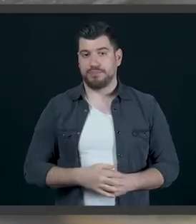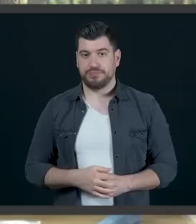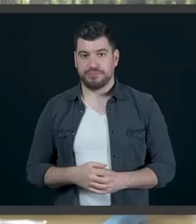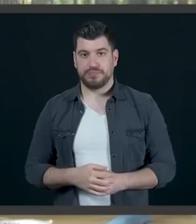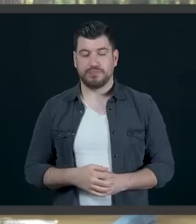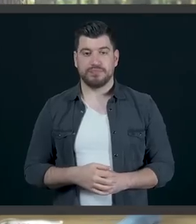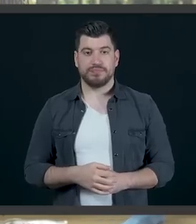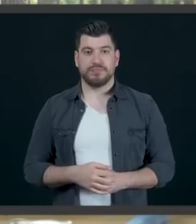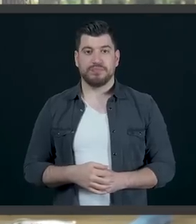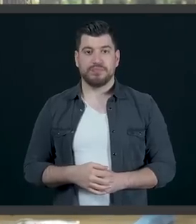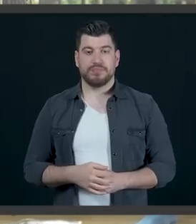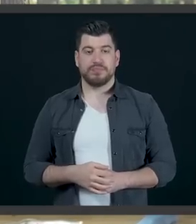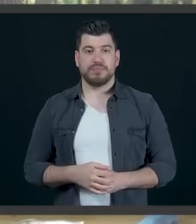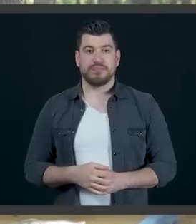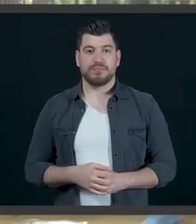Ρίχνουμε λίγο,